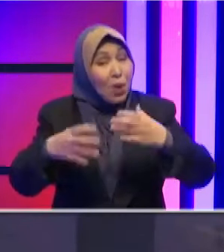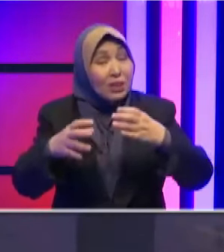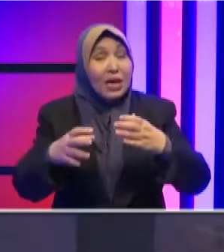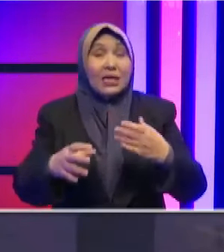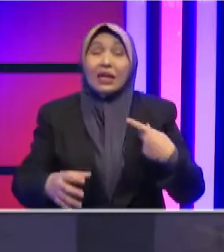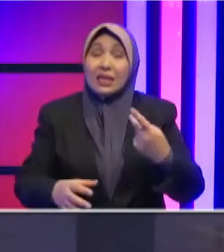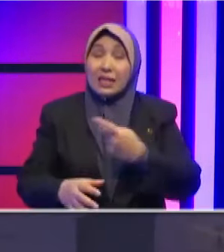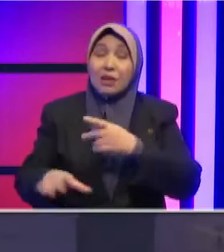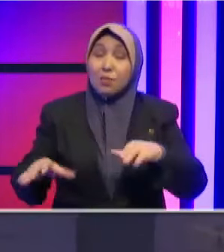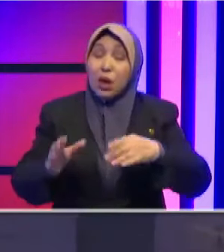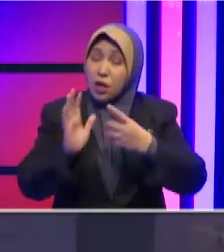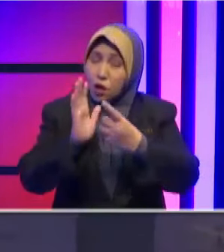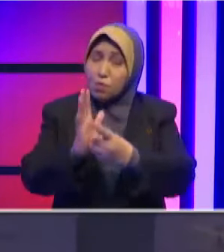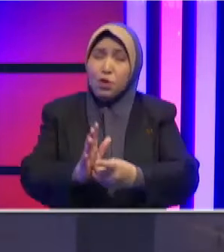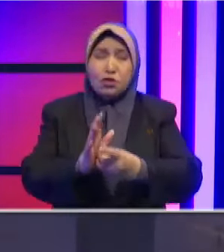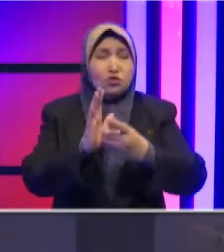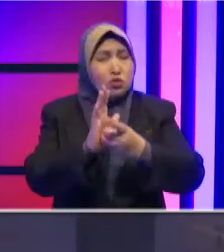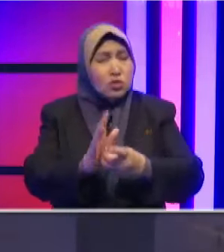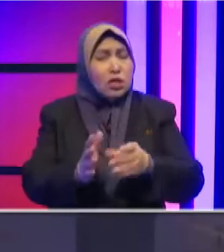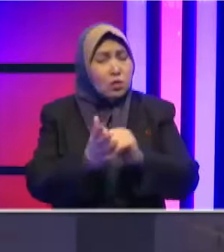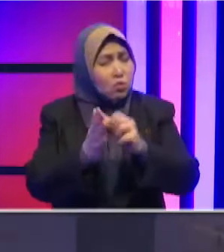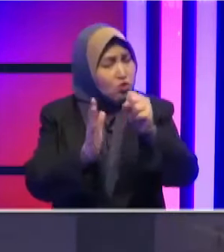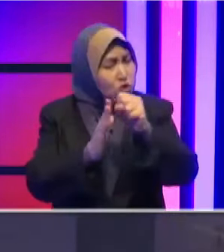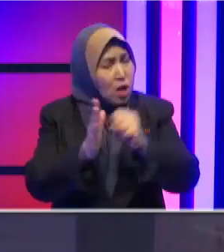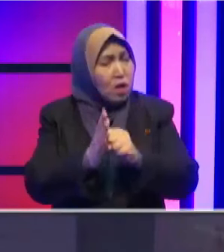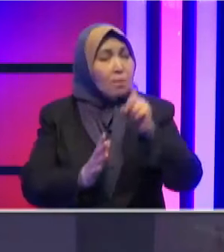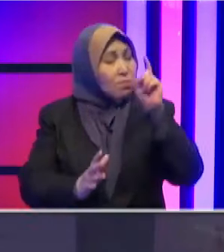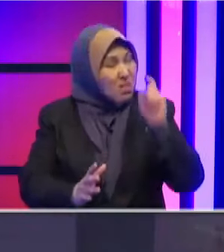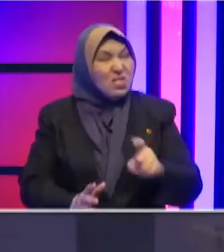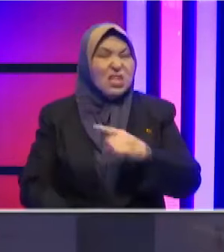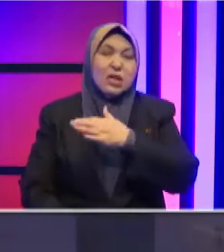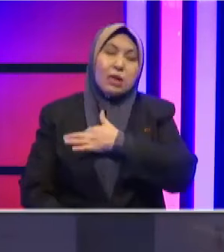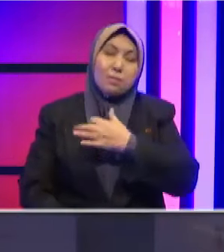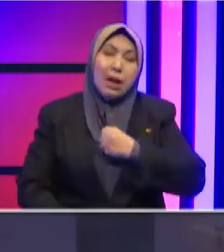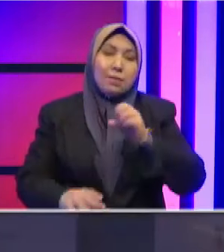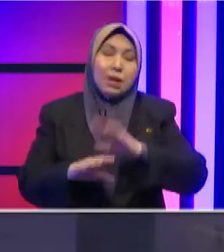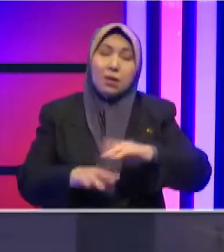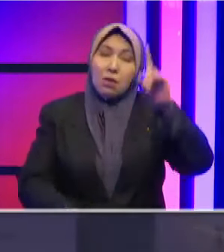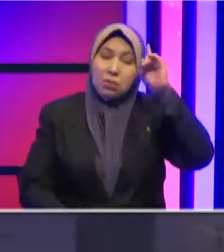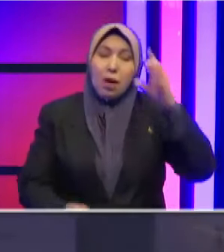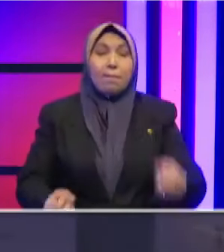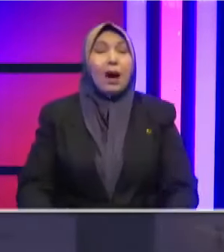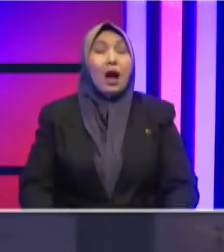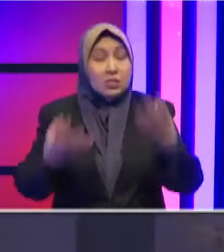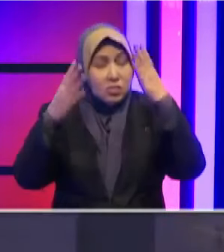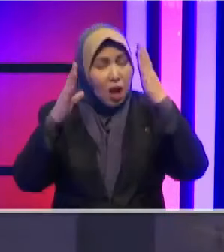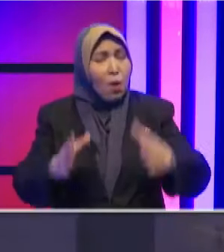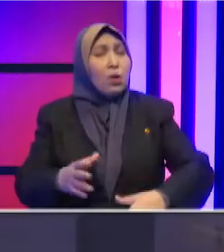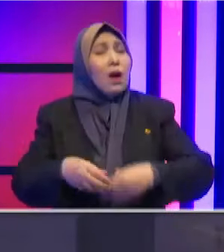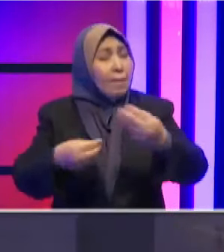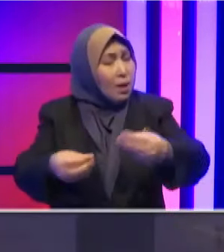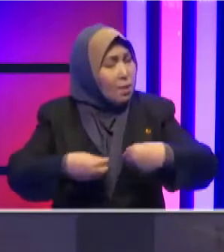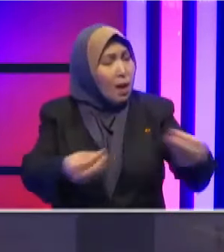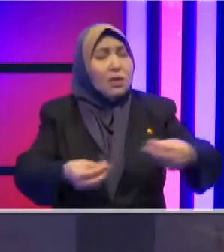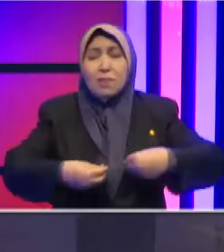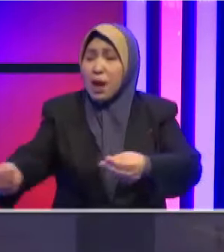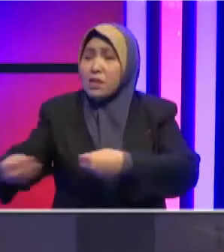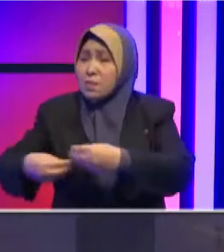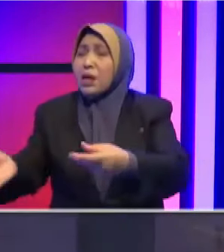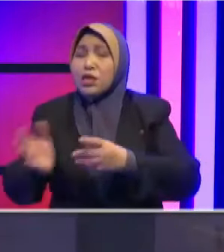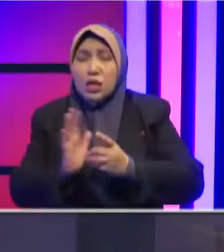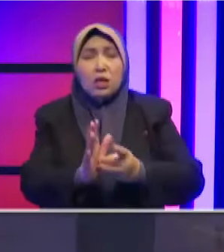kita memberi Derma membagi sedekah syaratnya beriman kepada Allah subhanahuwata'ala banyak orang diluar sana memberikan Tetapi dia